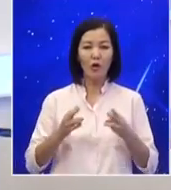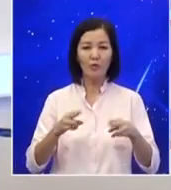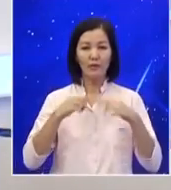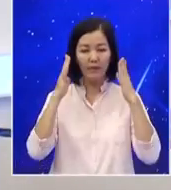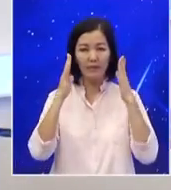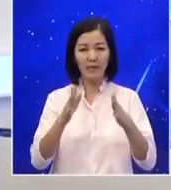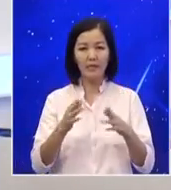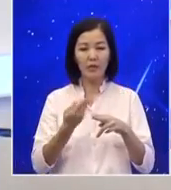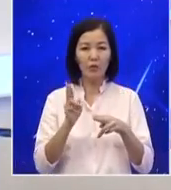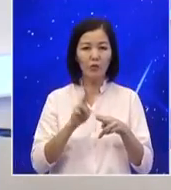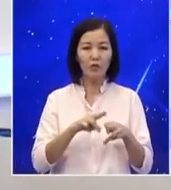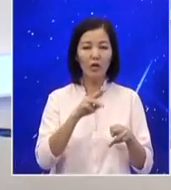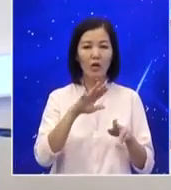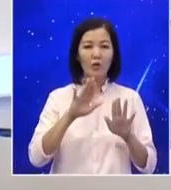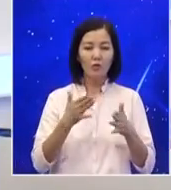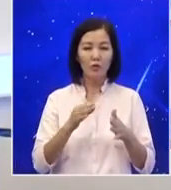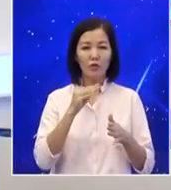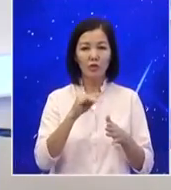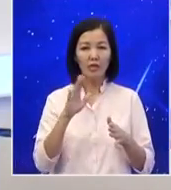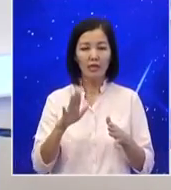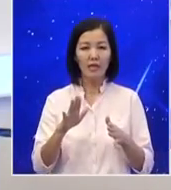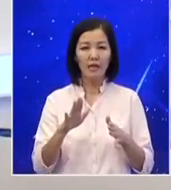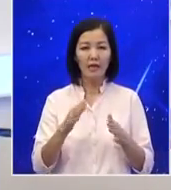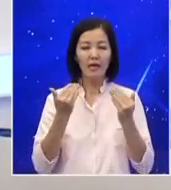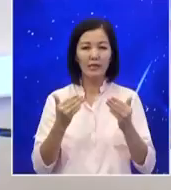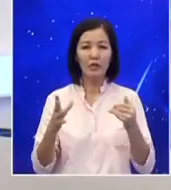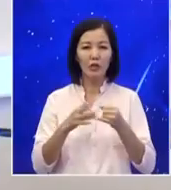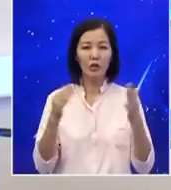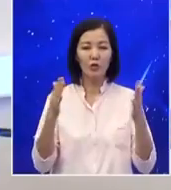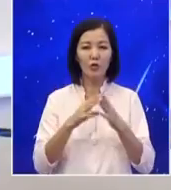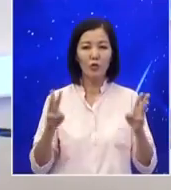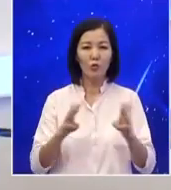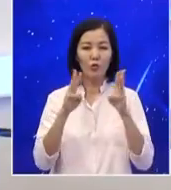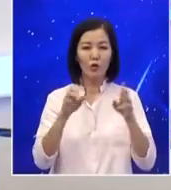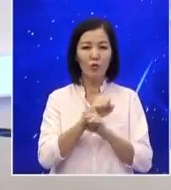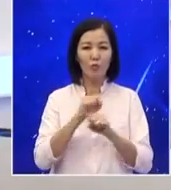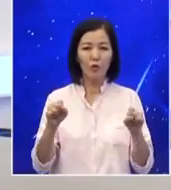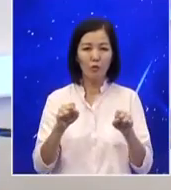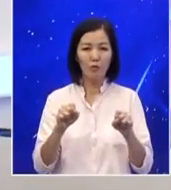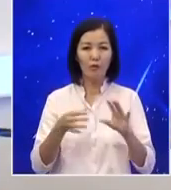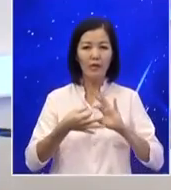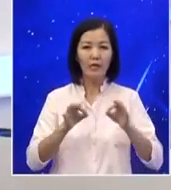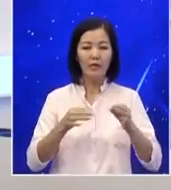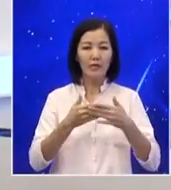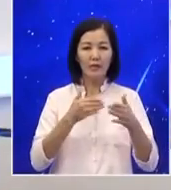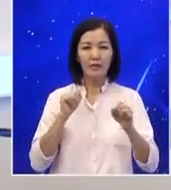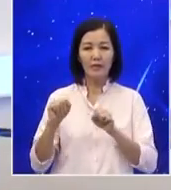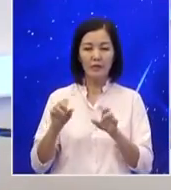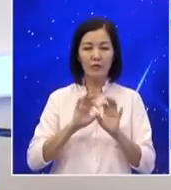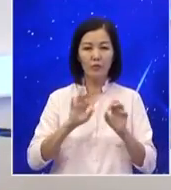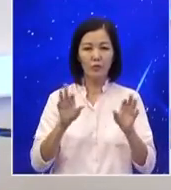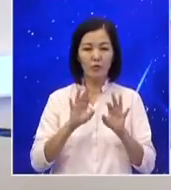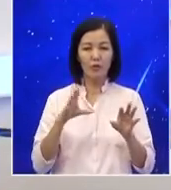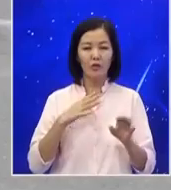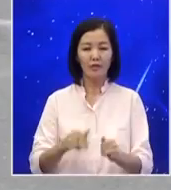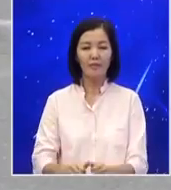назарда. Осы тұста төтенше жағдайлар мамандары тұрғындарға жер үйлерде өртті болдырмау бойынша шақтық жұмыстарын үйретті.